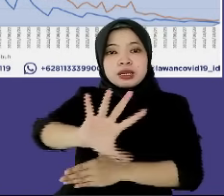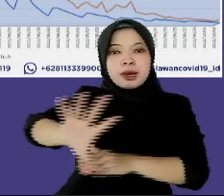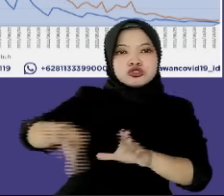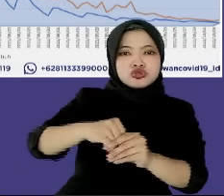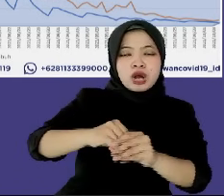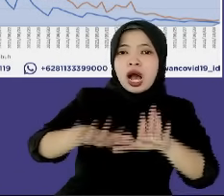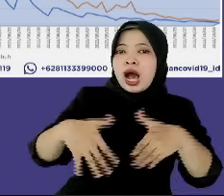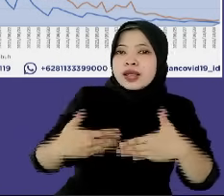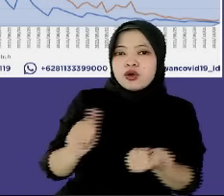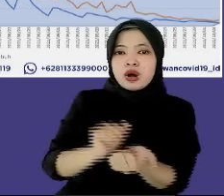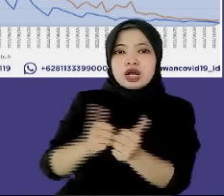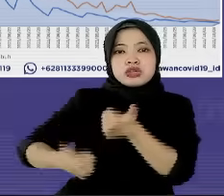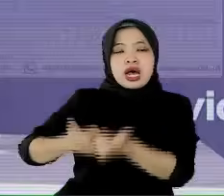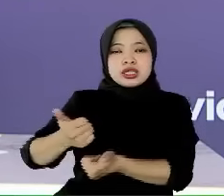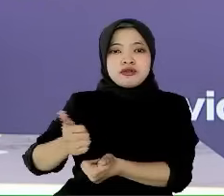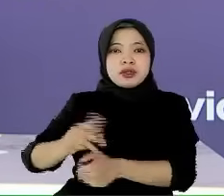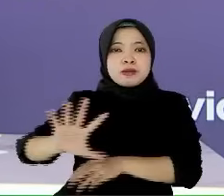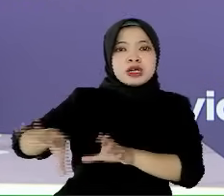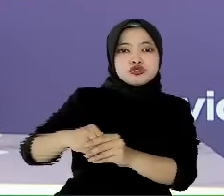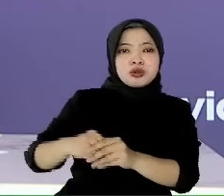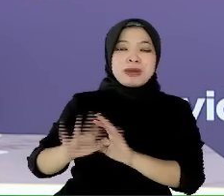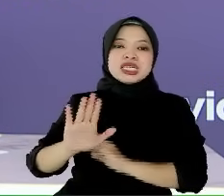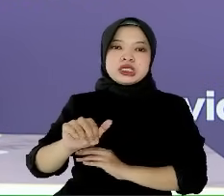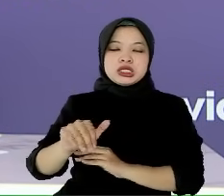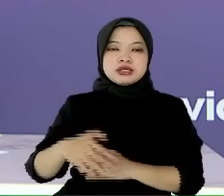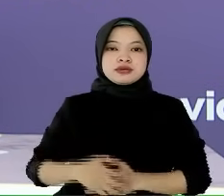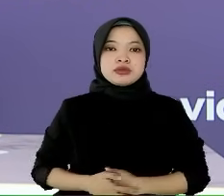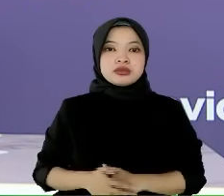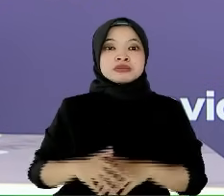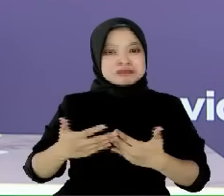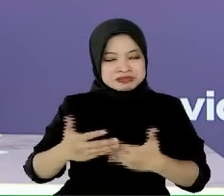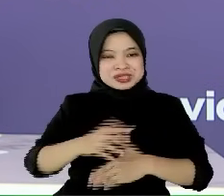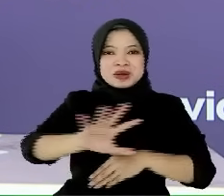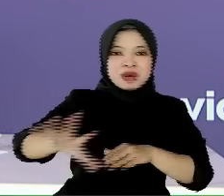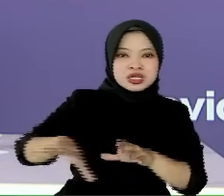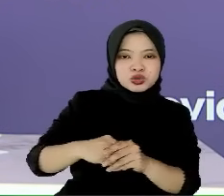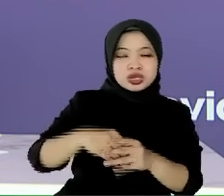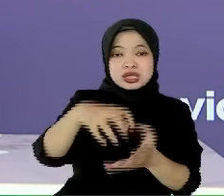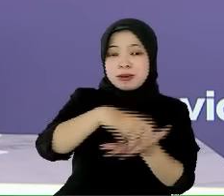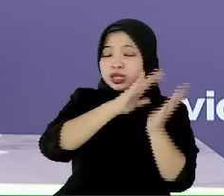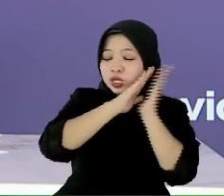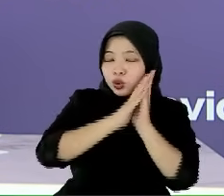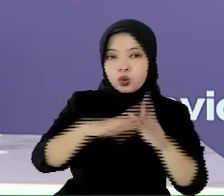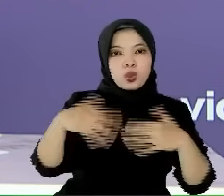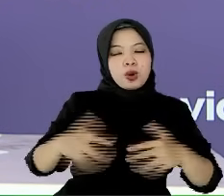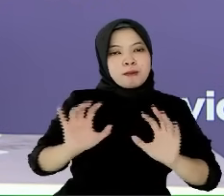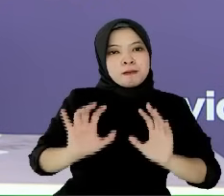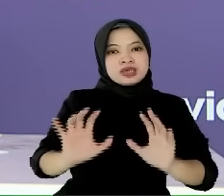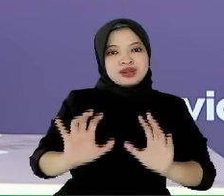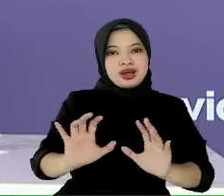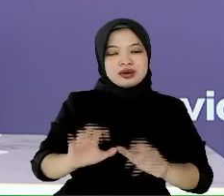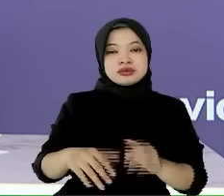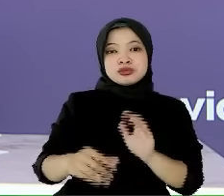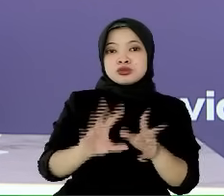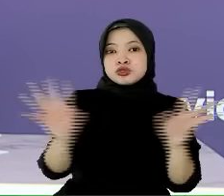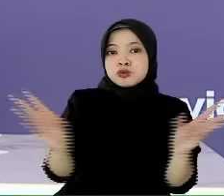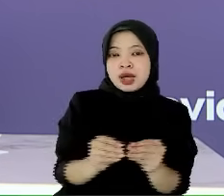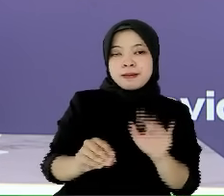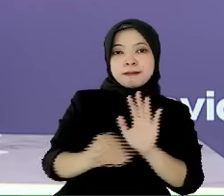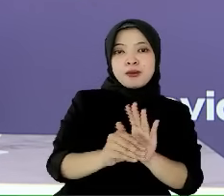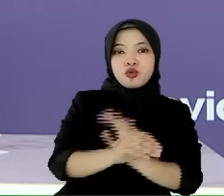aktif tertinggi minggu ini. Nyatanya juga termasuk ke dalam 5 besar bor tertinggi, dengan Papua sebesar